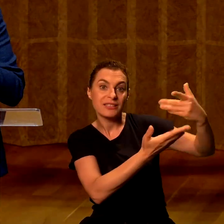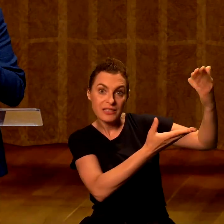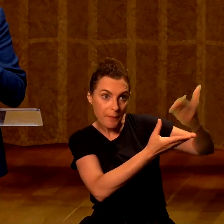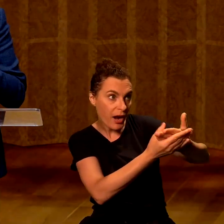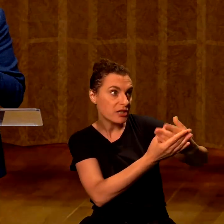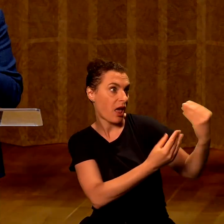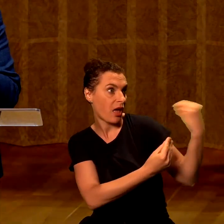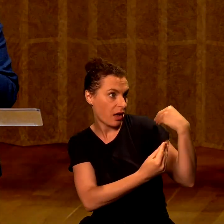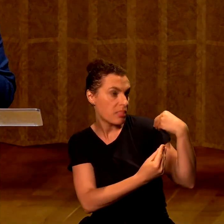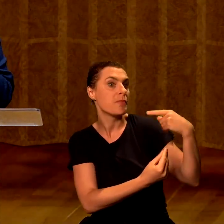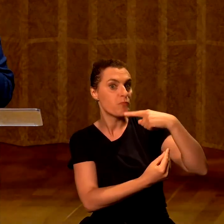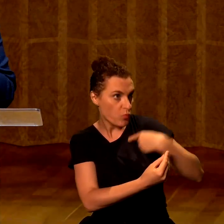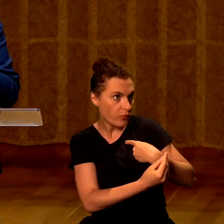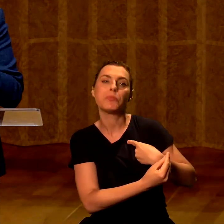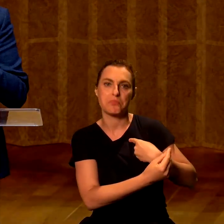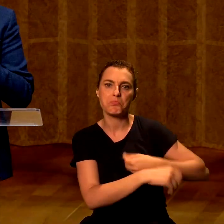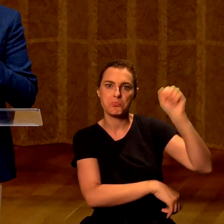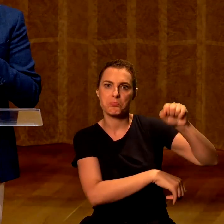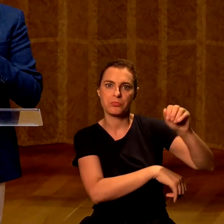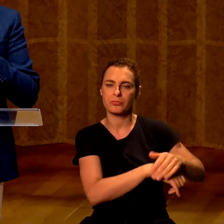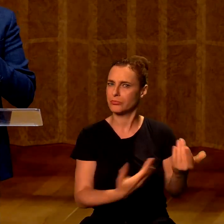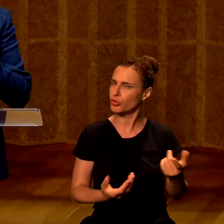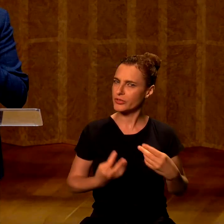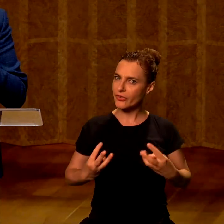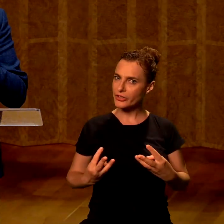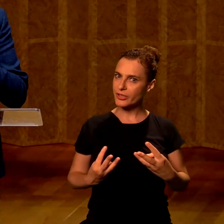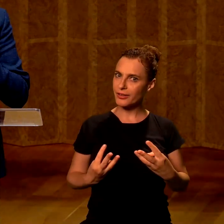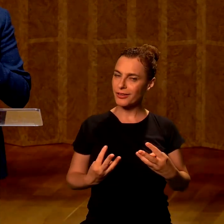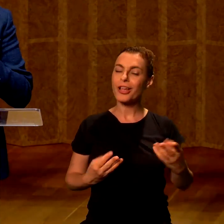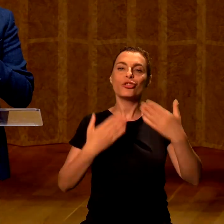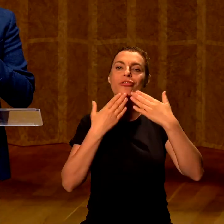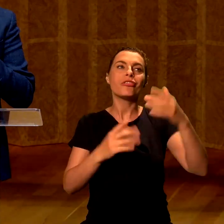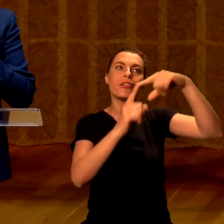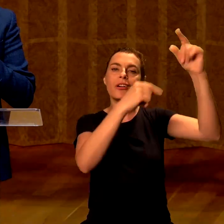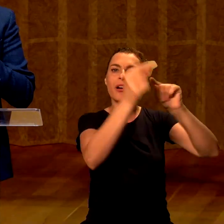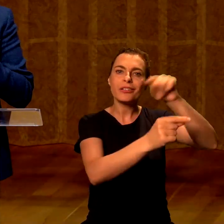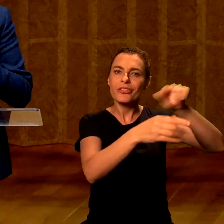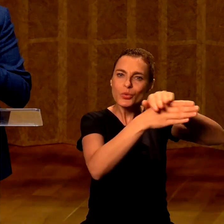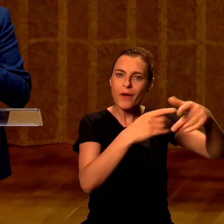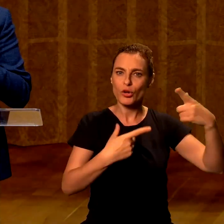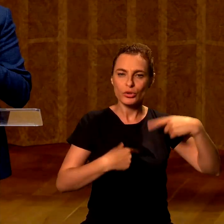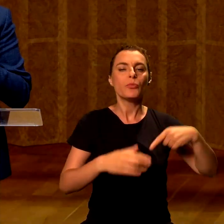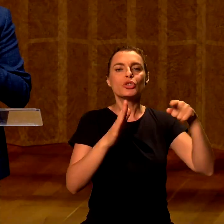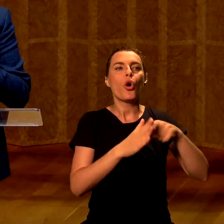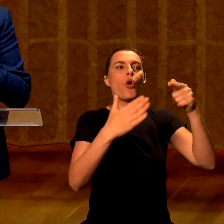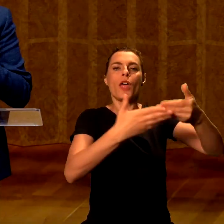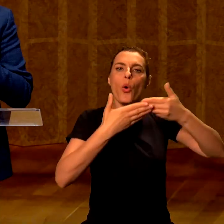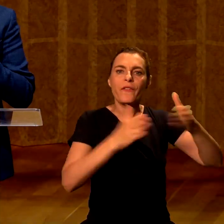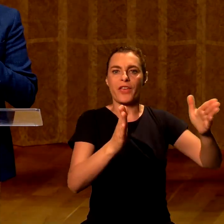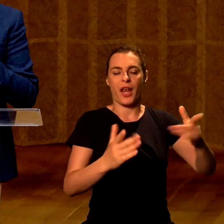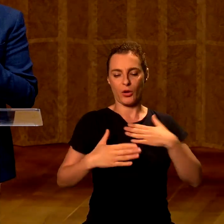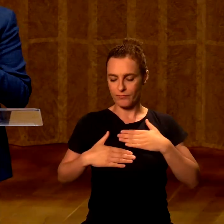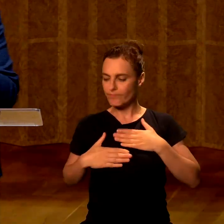jest w stanie wciągnąć w promocję tego programu, są super ważne, bo to one otwierają tą możliwość i tą gotowość